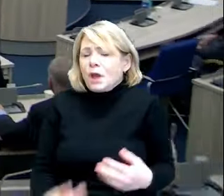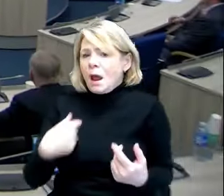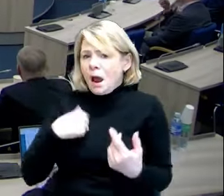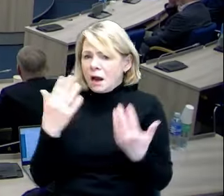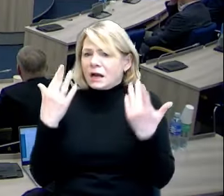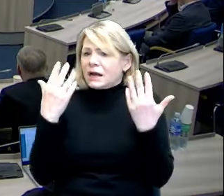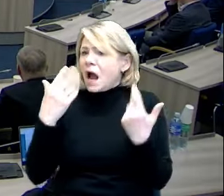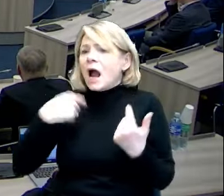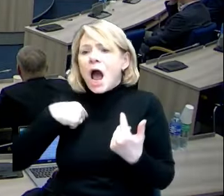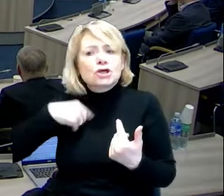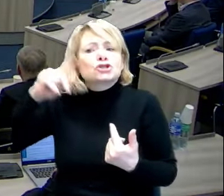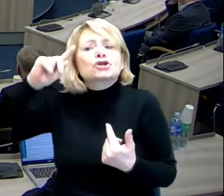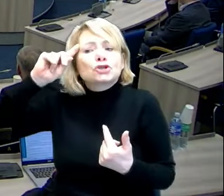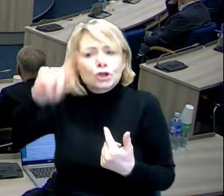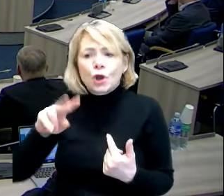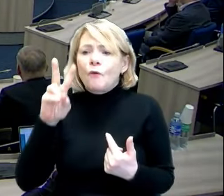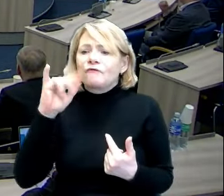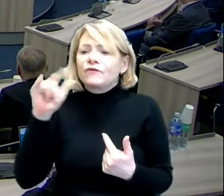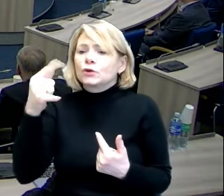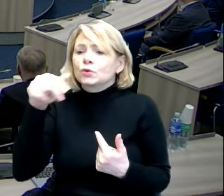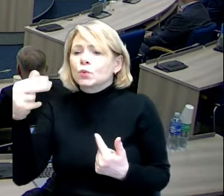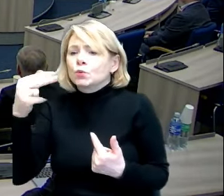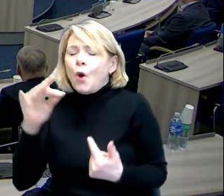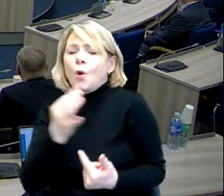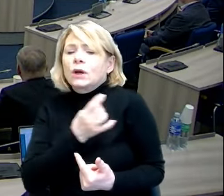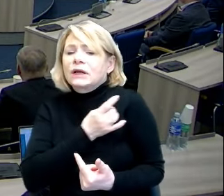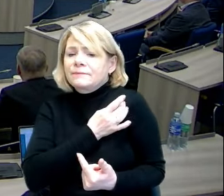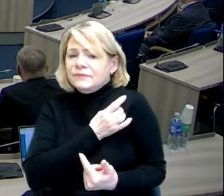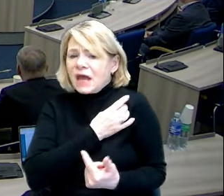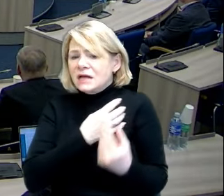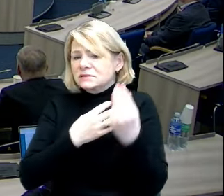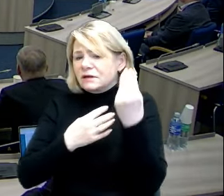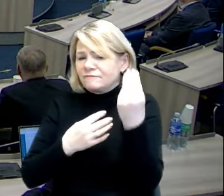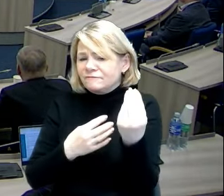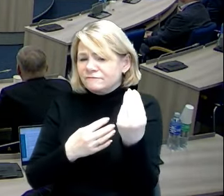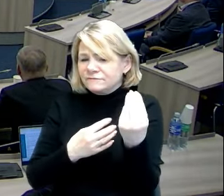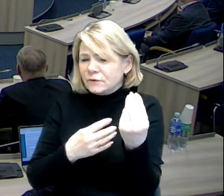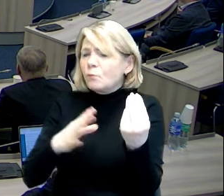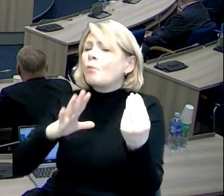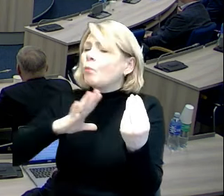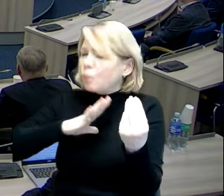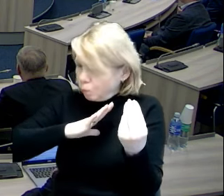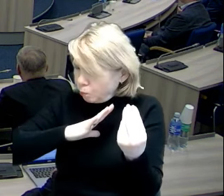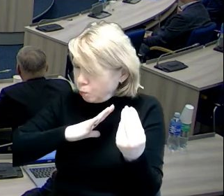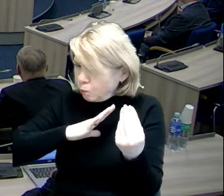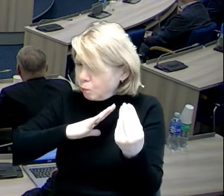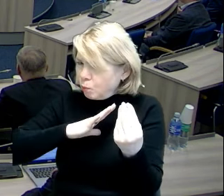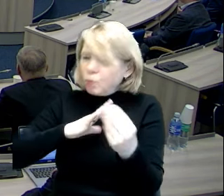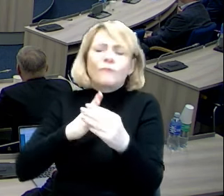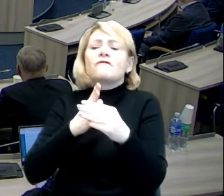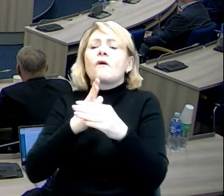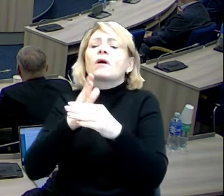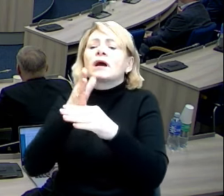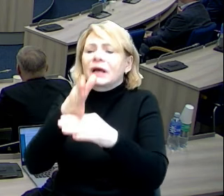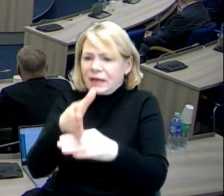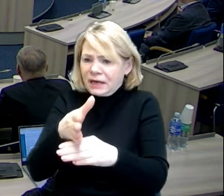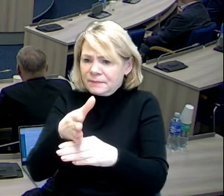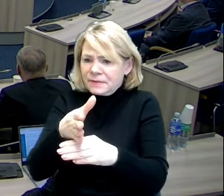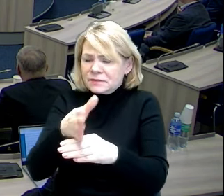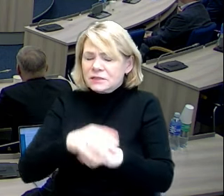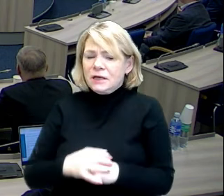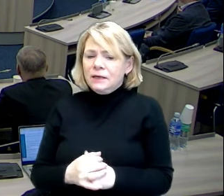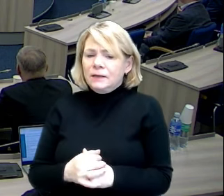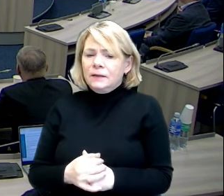prasme e jinai e kreipiasi būtent na kaip jinai yra dėl e